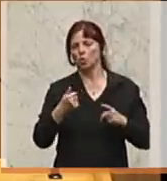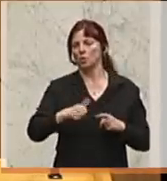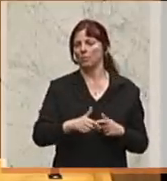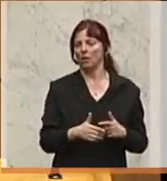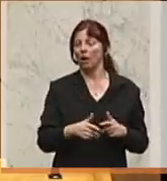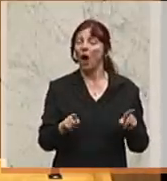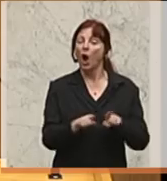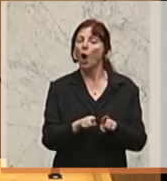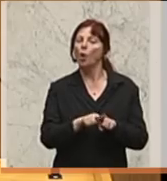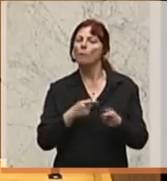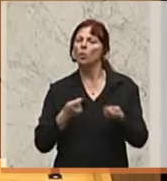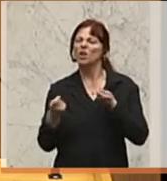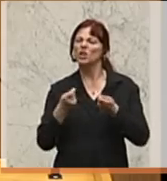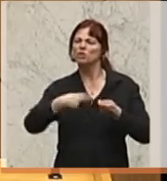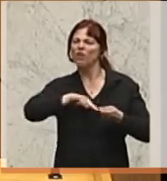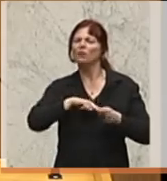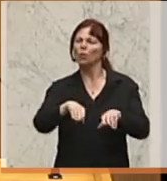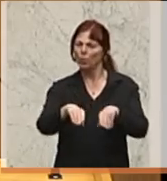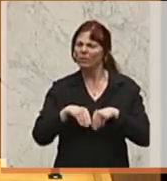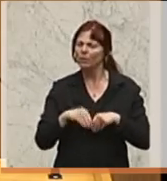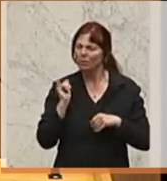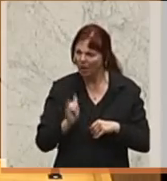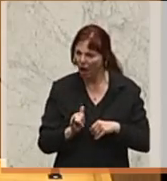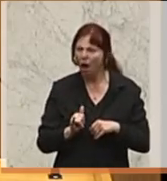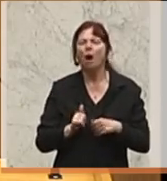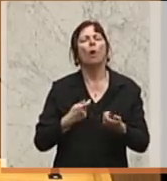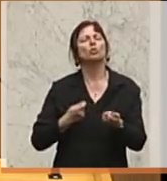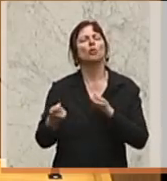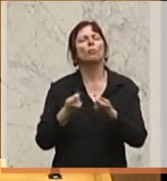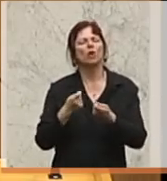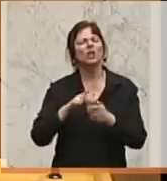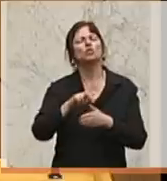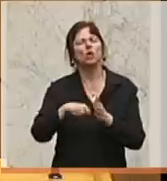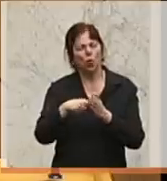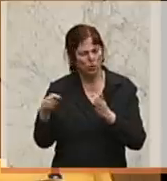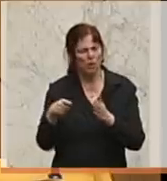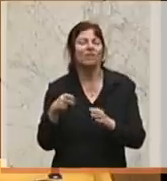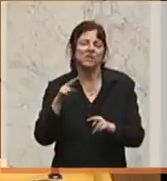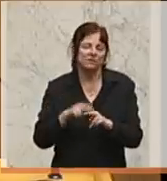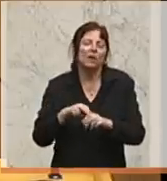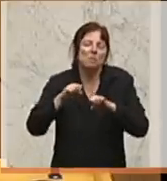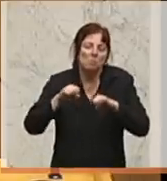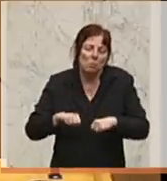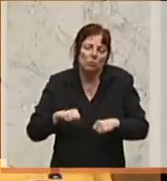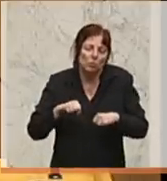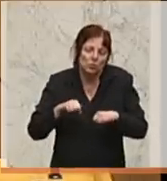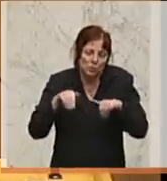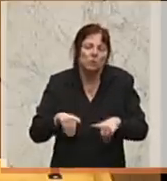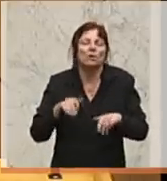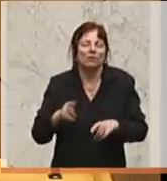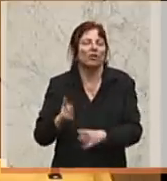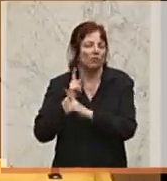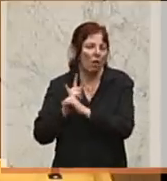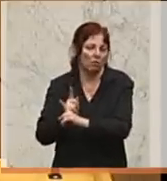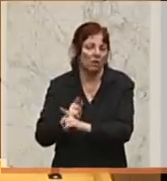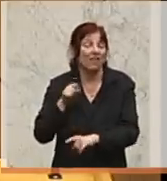politische Verantwortung und dann ziehen wir auch die politischen Konsequenzen, wenn sie notwendig sind. Diesen Weg, meine Damen und